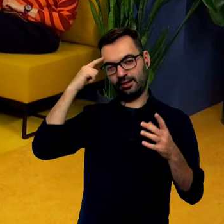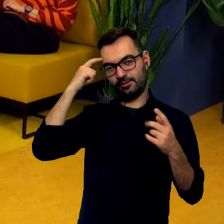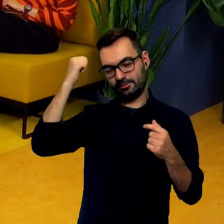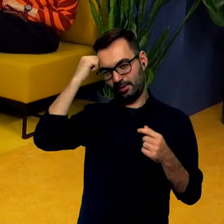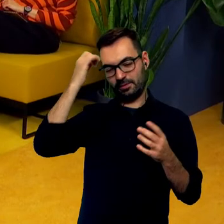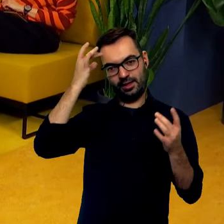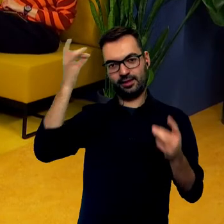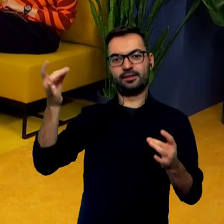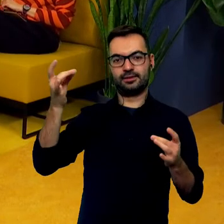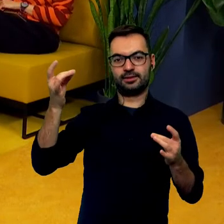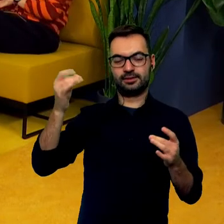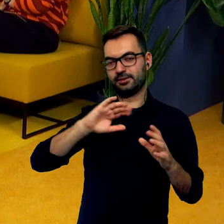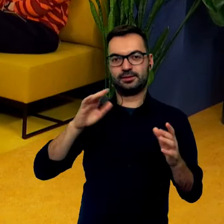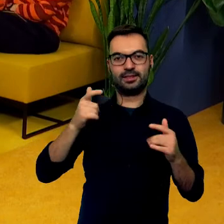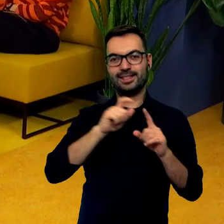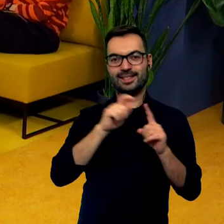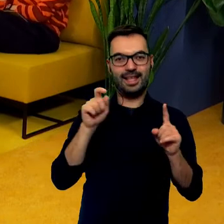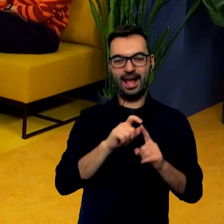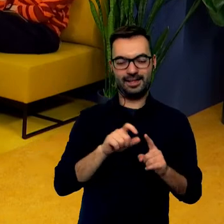zapamiętałem. I tak. Kolejne te zdania.